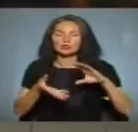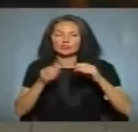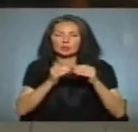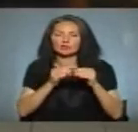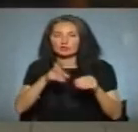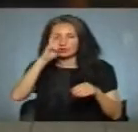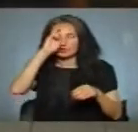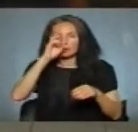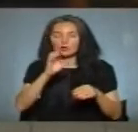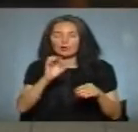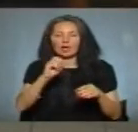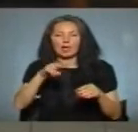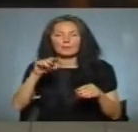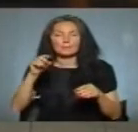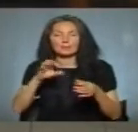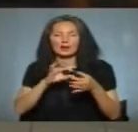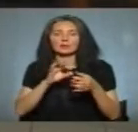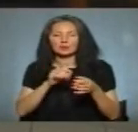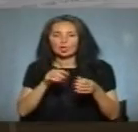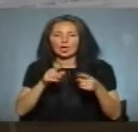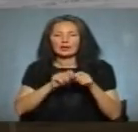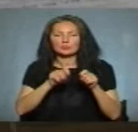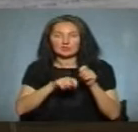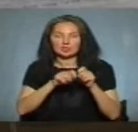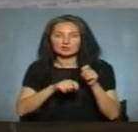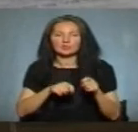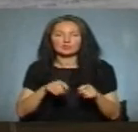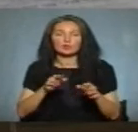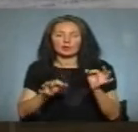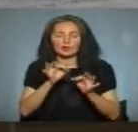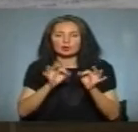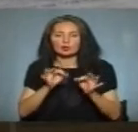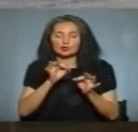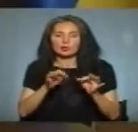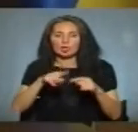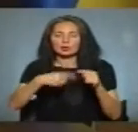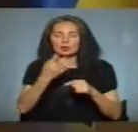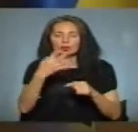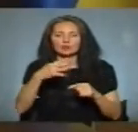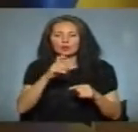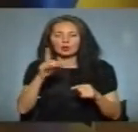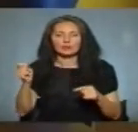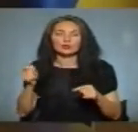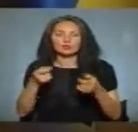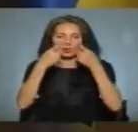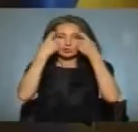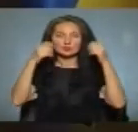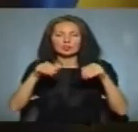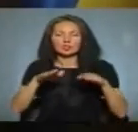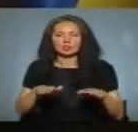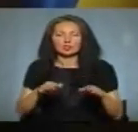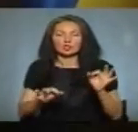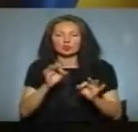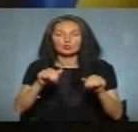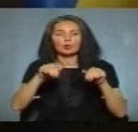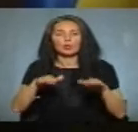Після того, як сторони висловилися, суддя відправилася до нарадчої кімнати. Через 40 хвилин оголосила рішення. Ухвалив